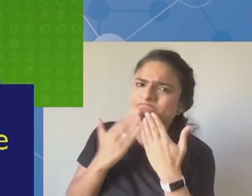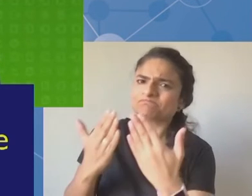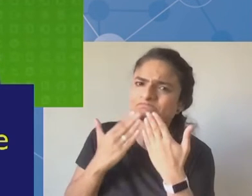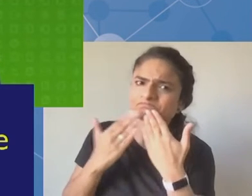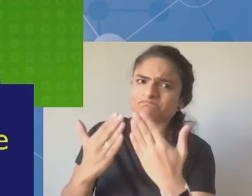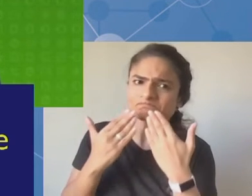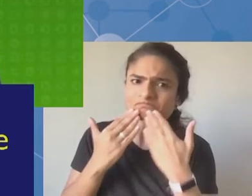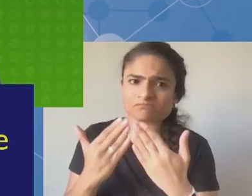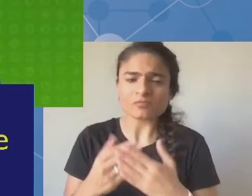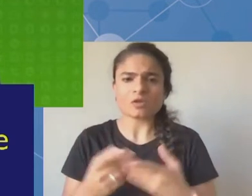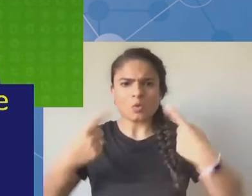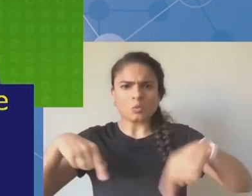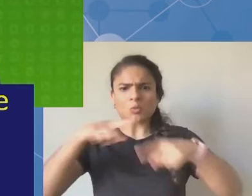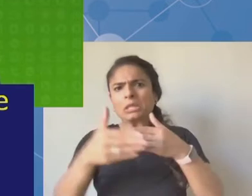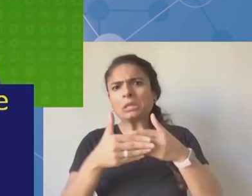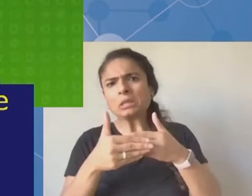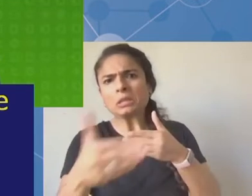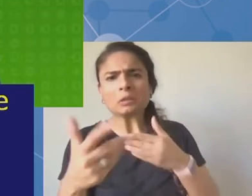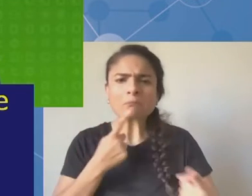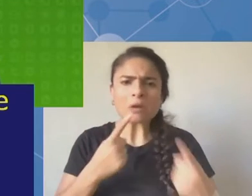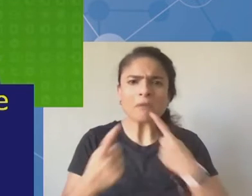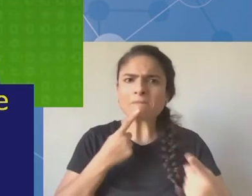отвечал за